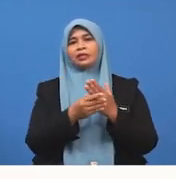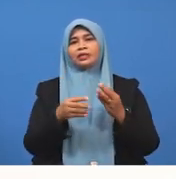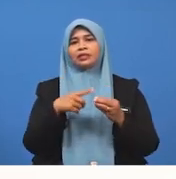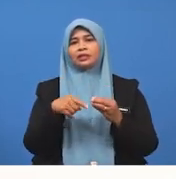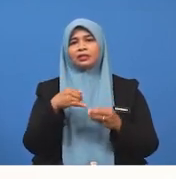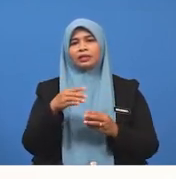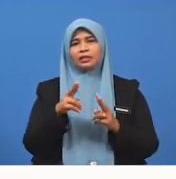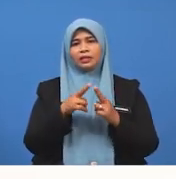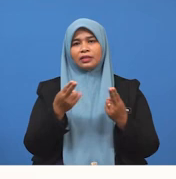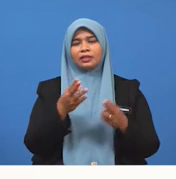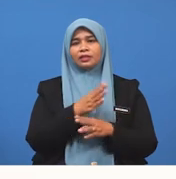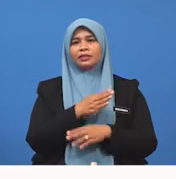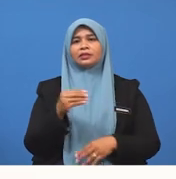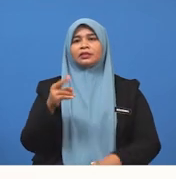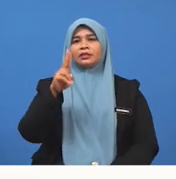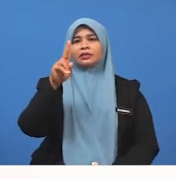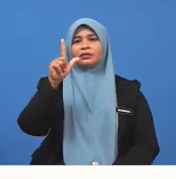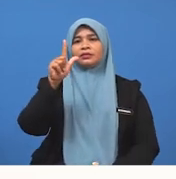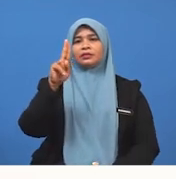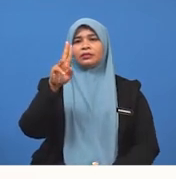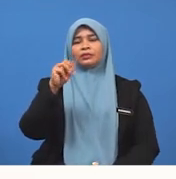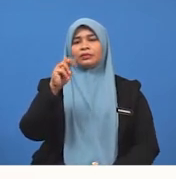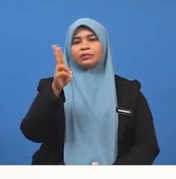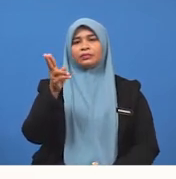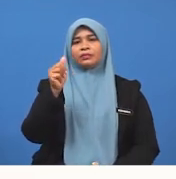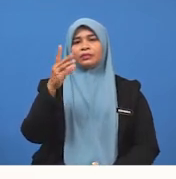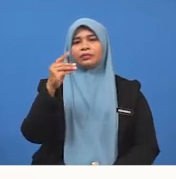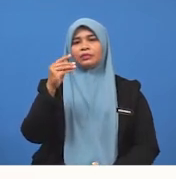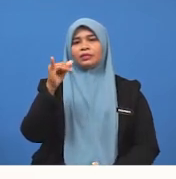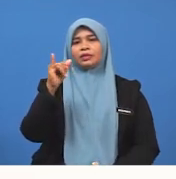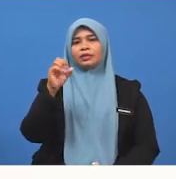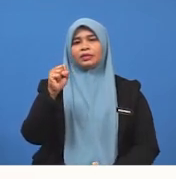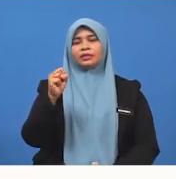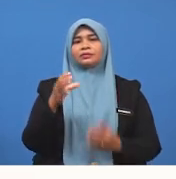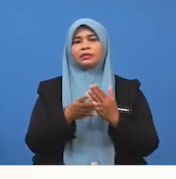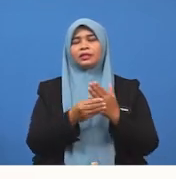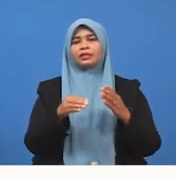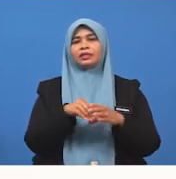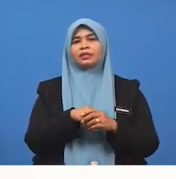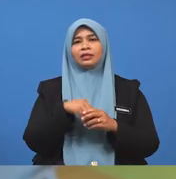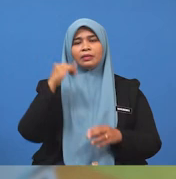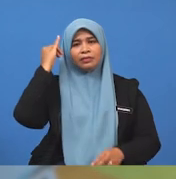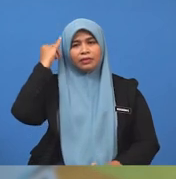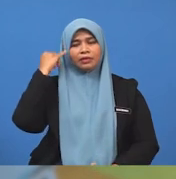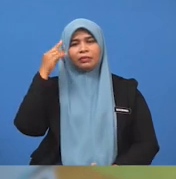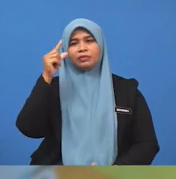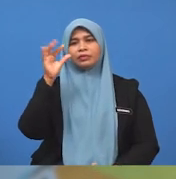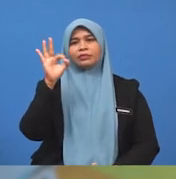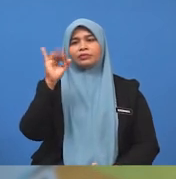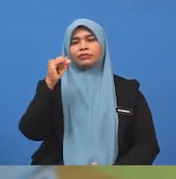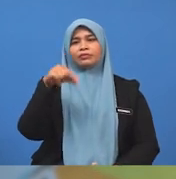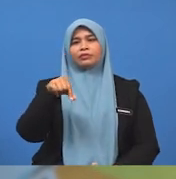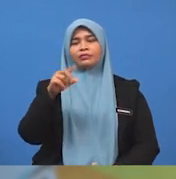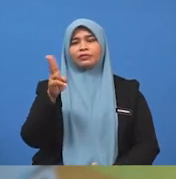Hadits dan yang ke-9 Mahe dalam ilmu Virgo tahukah murid-murid